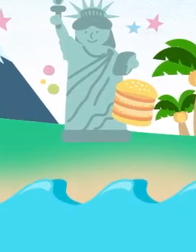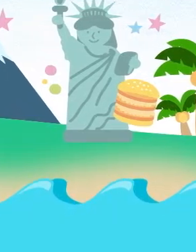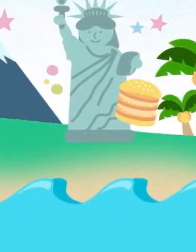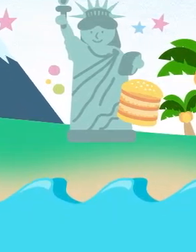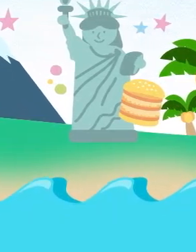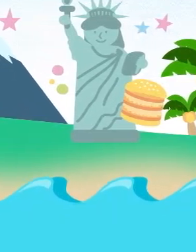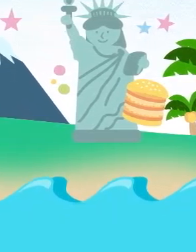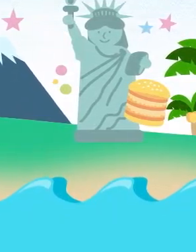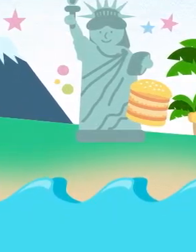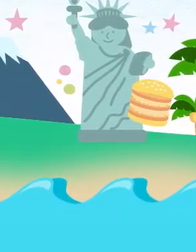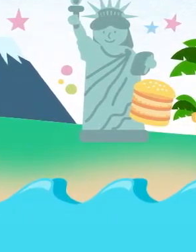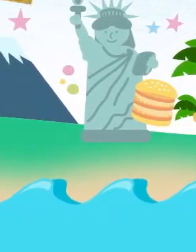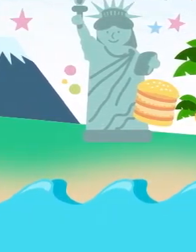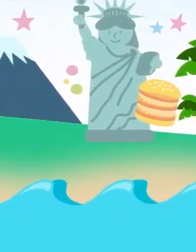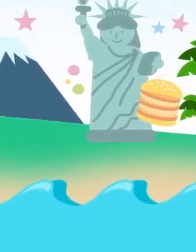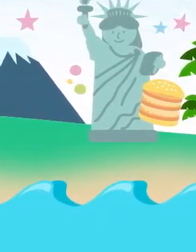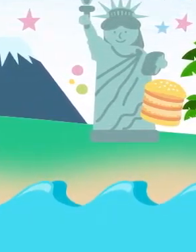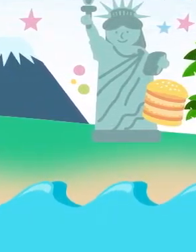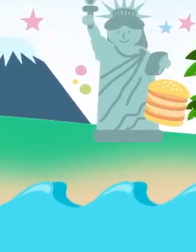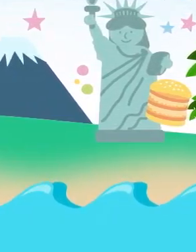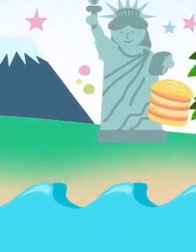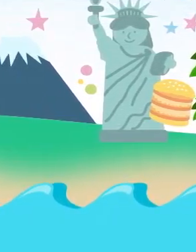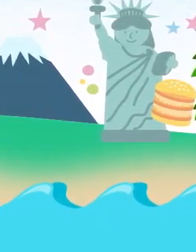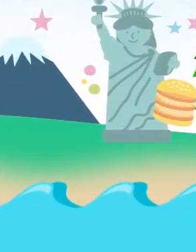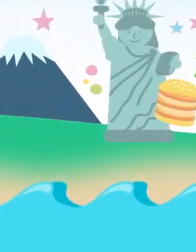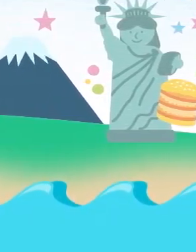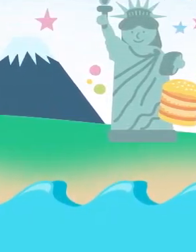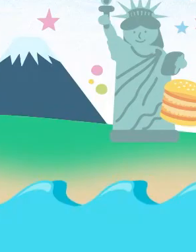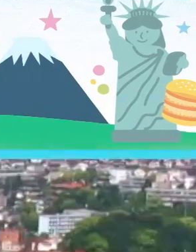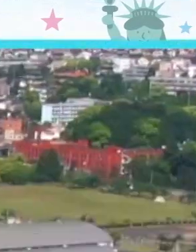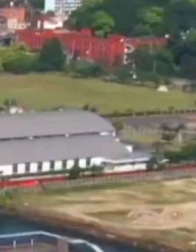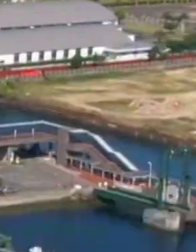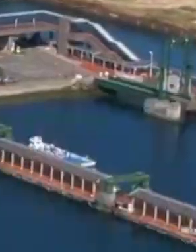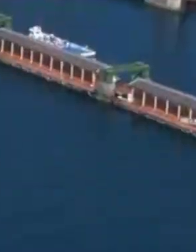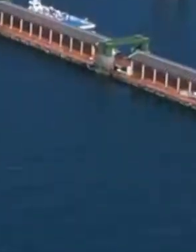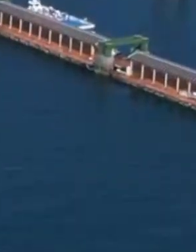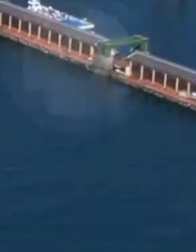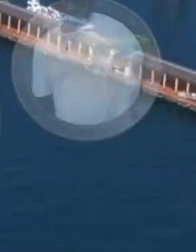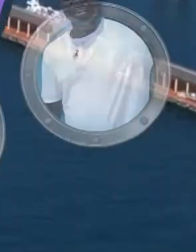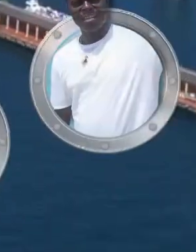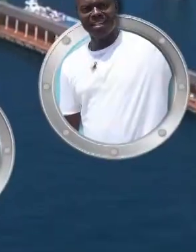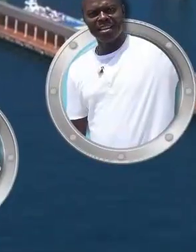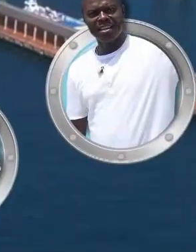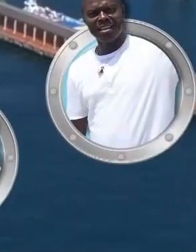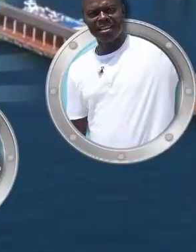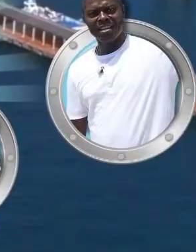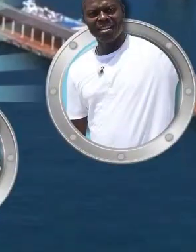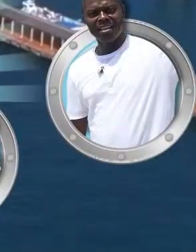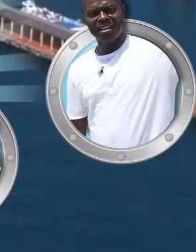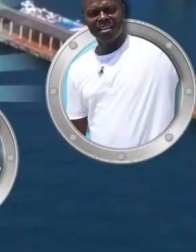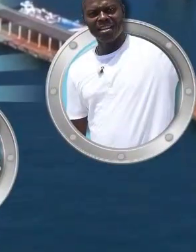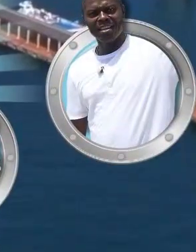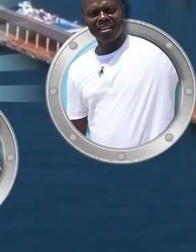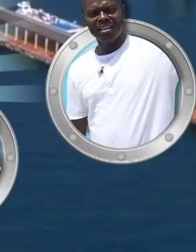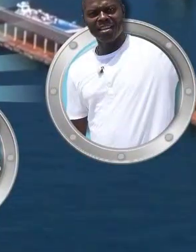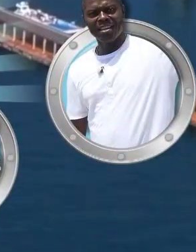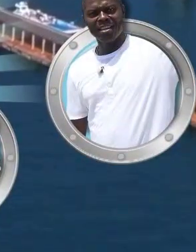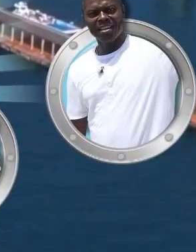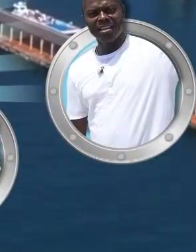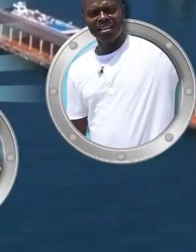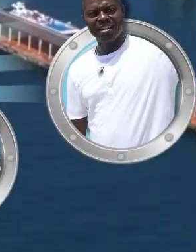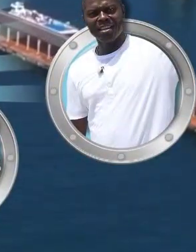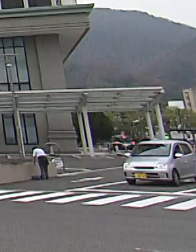をこよなく愛する外国人ジャーニーズとワンダフルな旅へ、レッツゴー、クレワンダーランドジャ